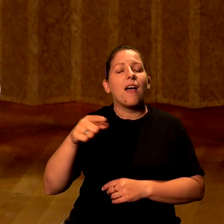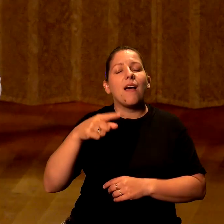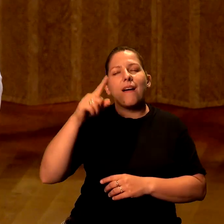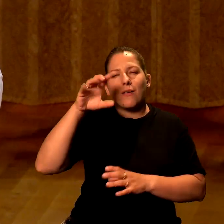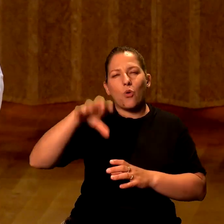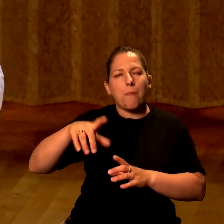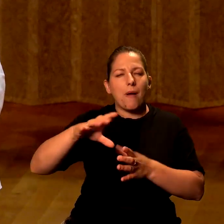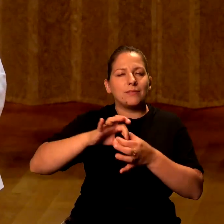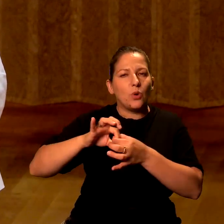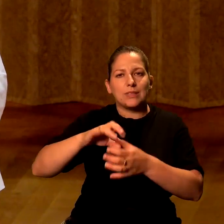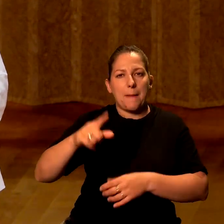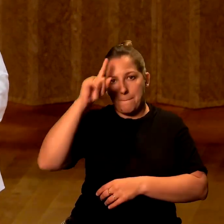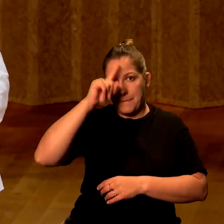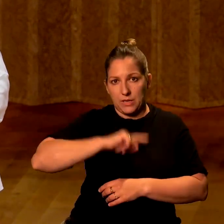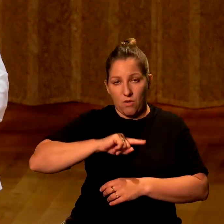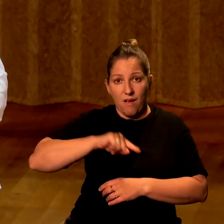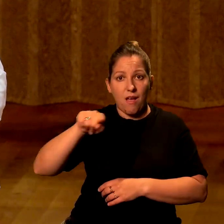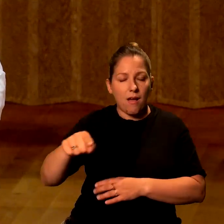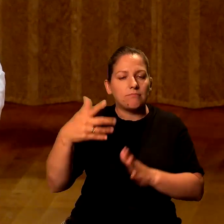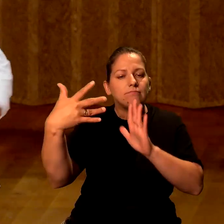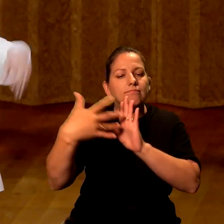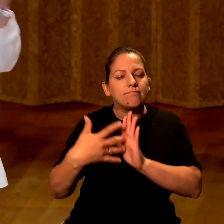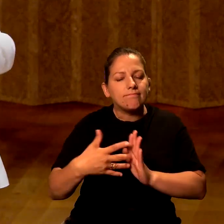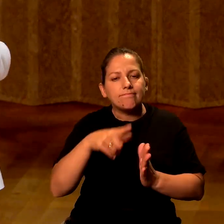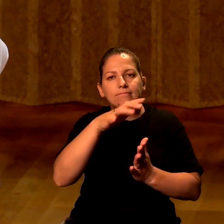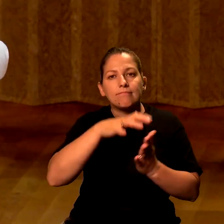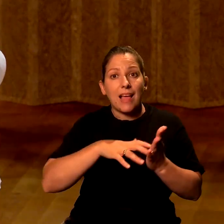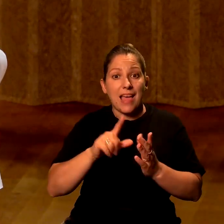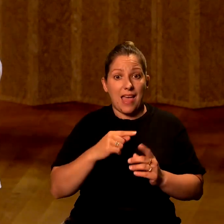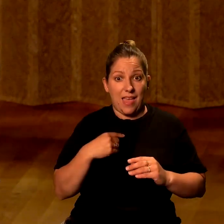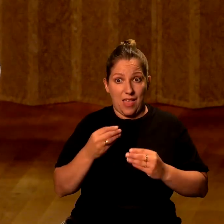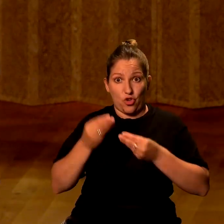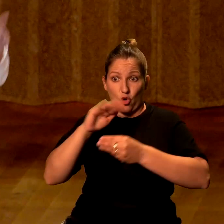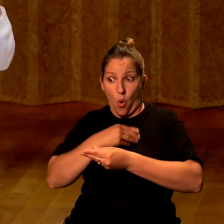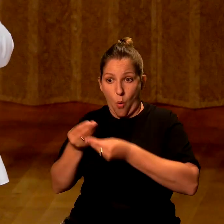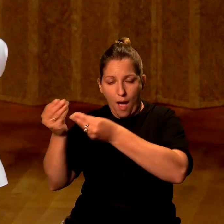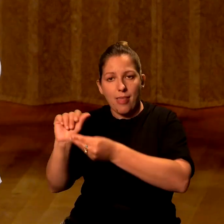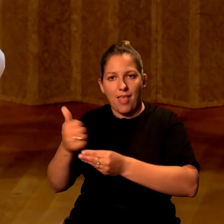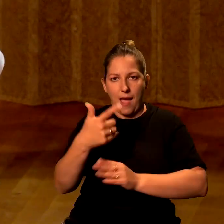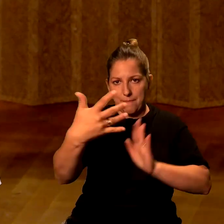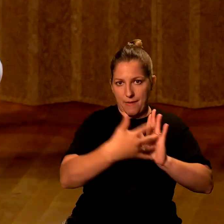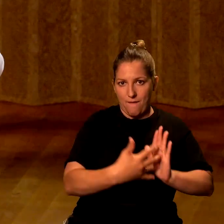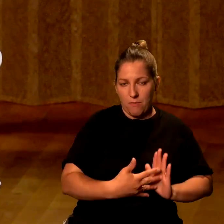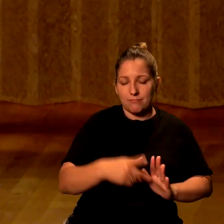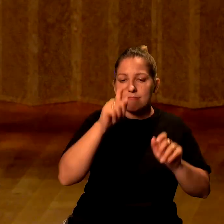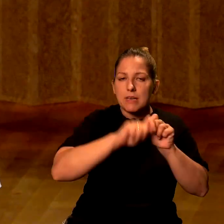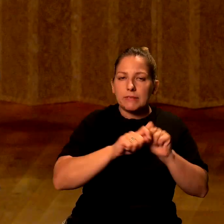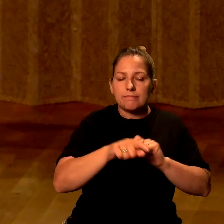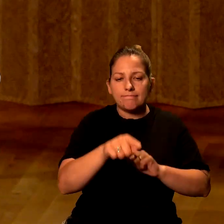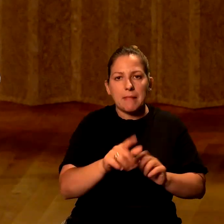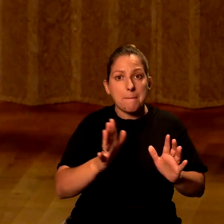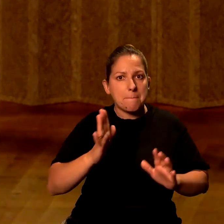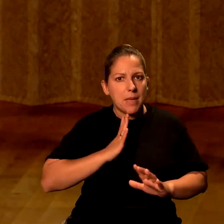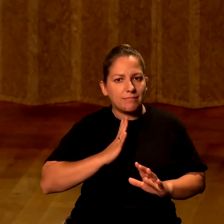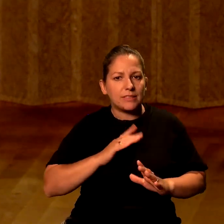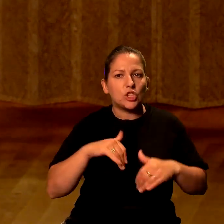Psychologów, bo to oni recenzowali nasze treści, zanim one trafiły do szkół. One zostały sprawdzone pod kątem